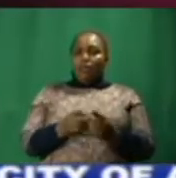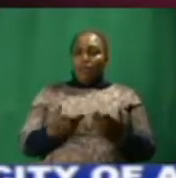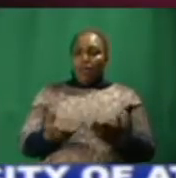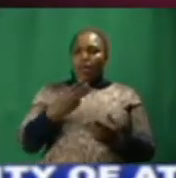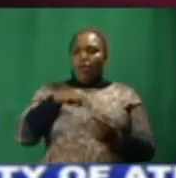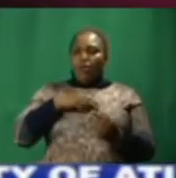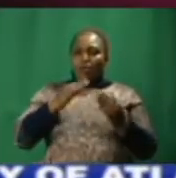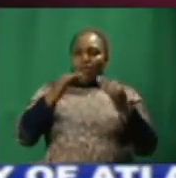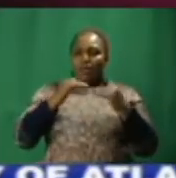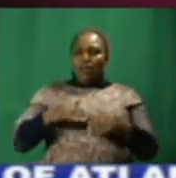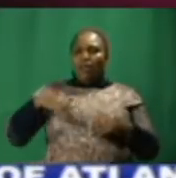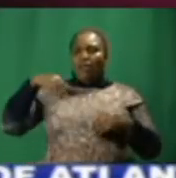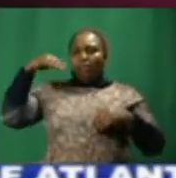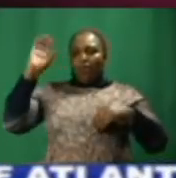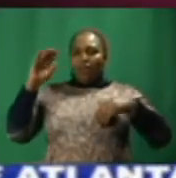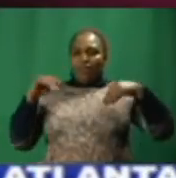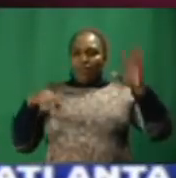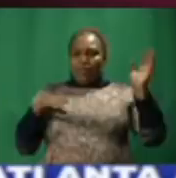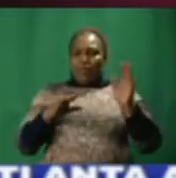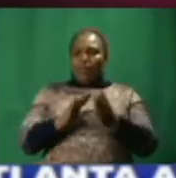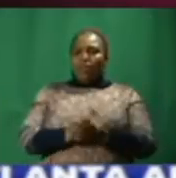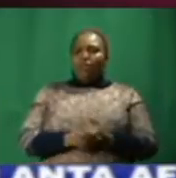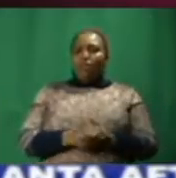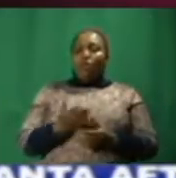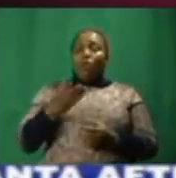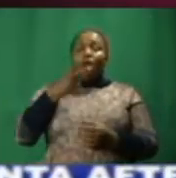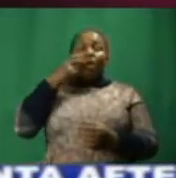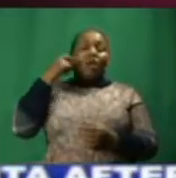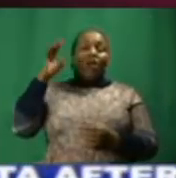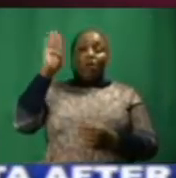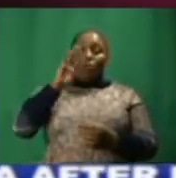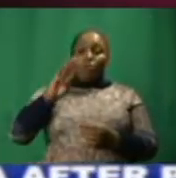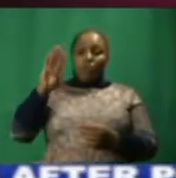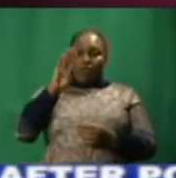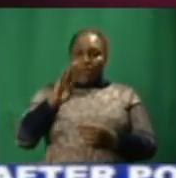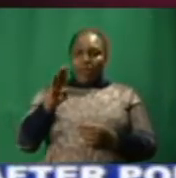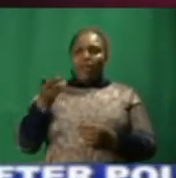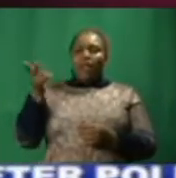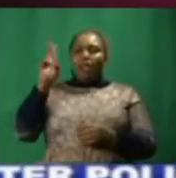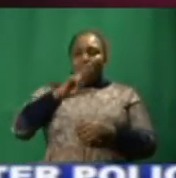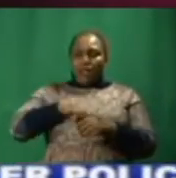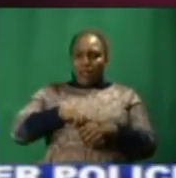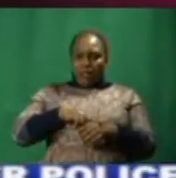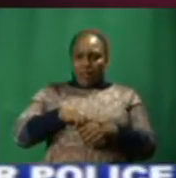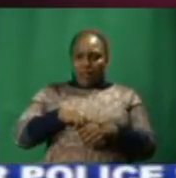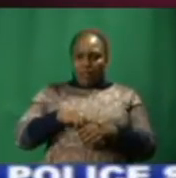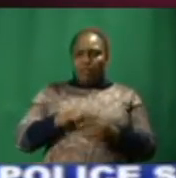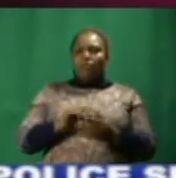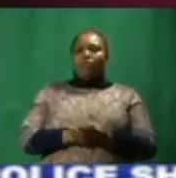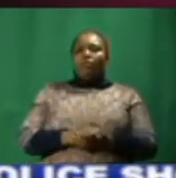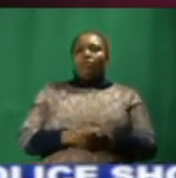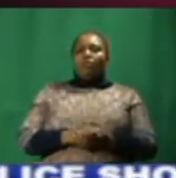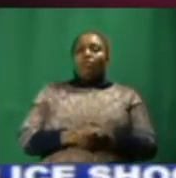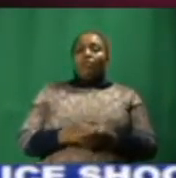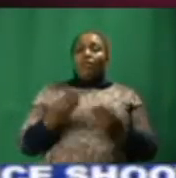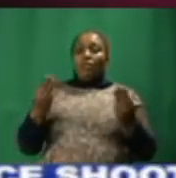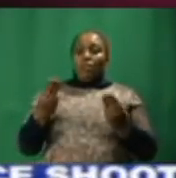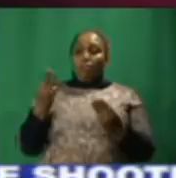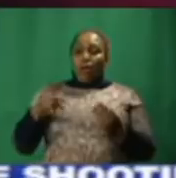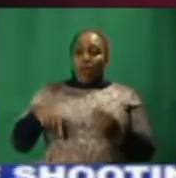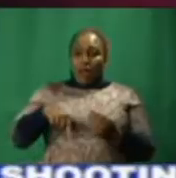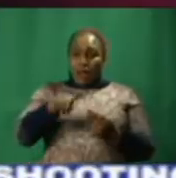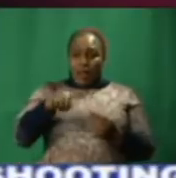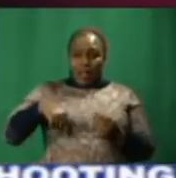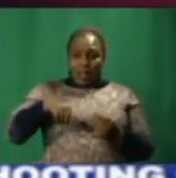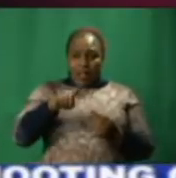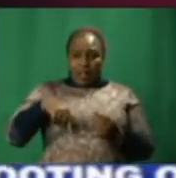Tindzaba letibuya ngaphandle kula kuleli lapho khona liva leseBotswana seliphinze licekise imithetho lengamele kuhamba kwabantu ngaphandle